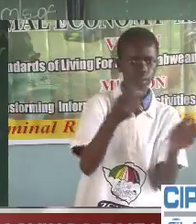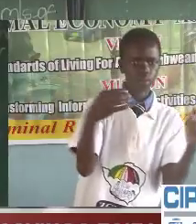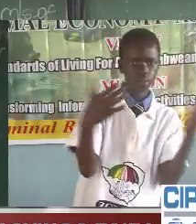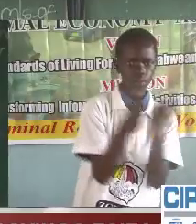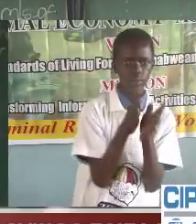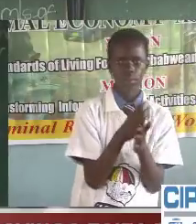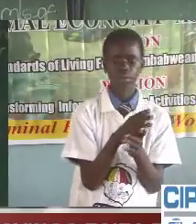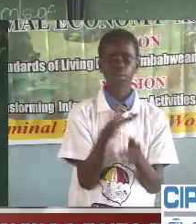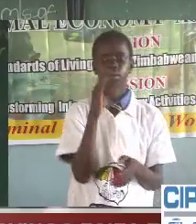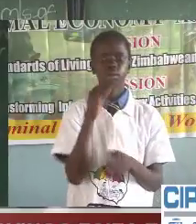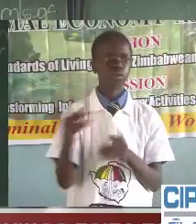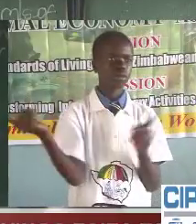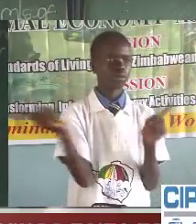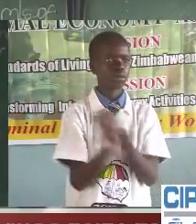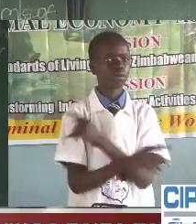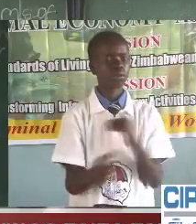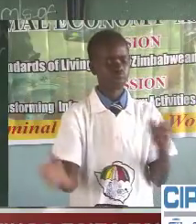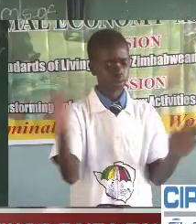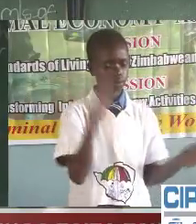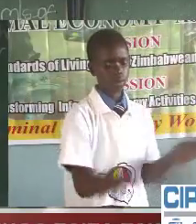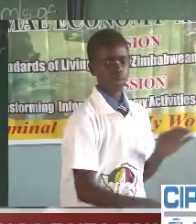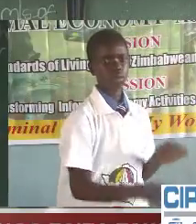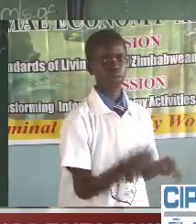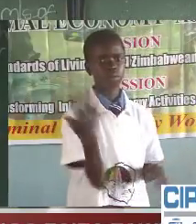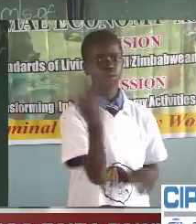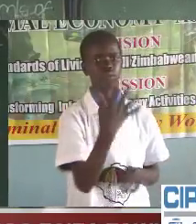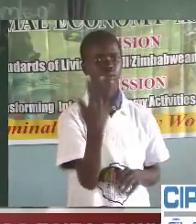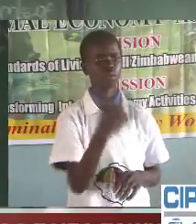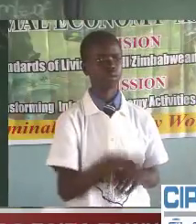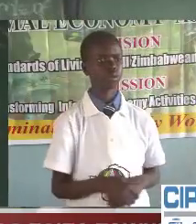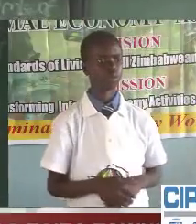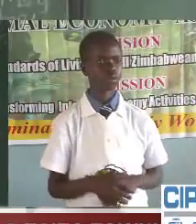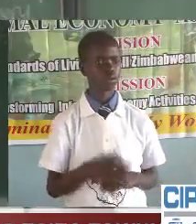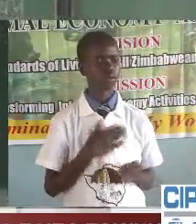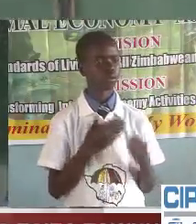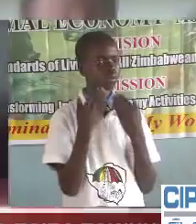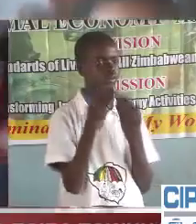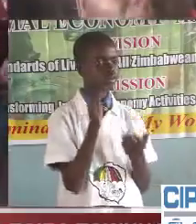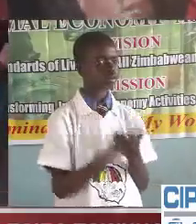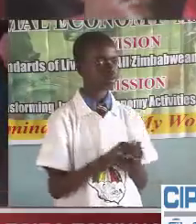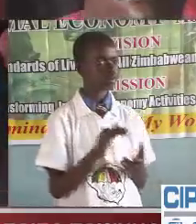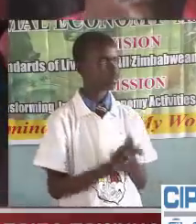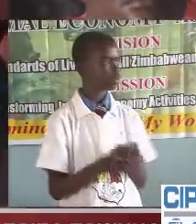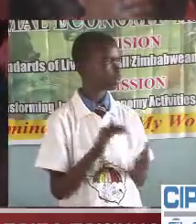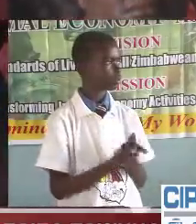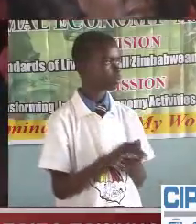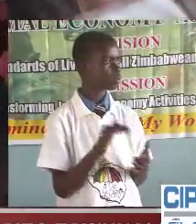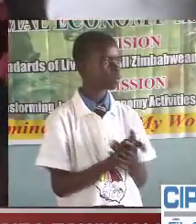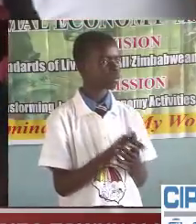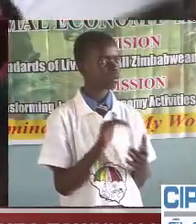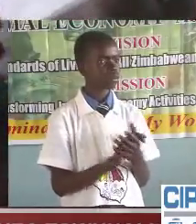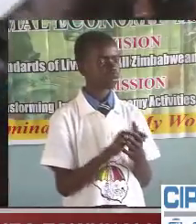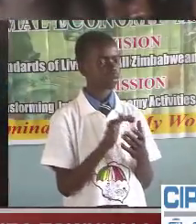kutoti matochinja mabylaws. Saka hatizivi kuti noema kumachinja here. Ndatenda hangu. Tinotenda.